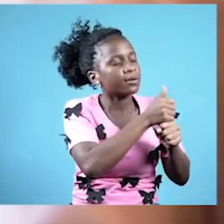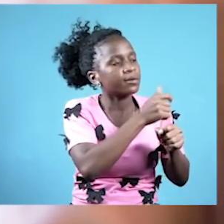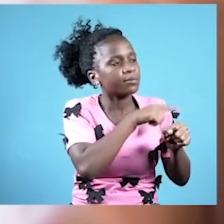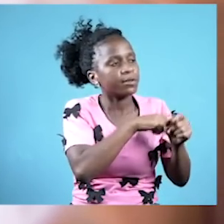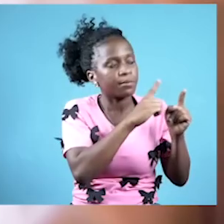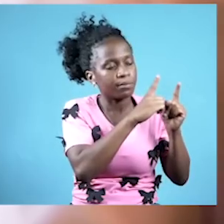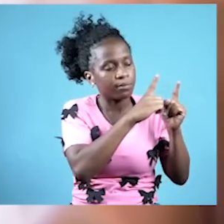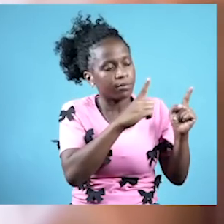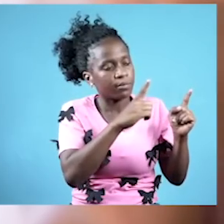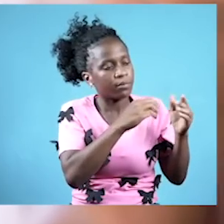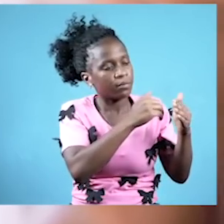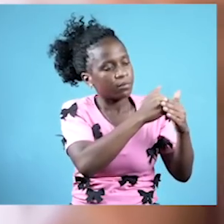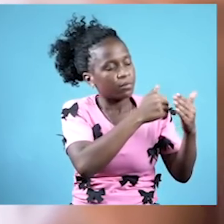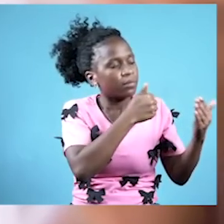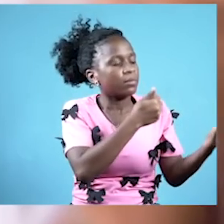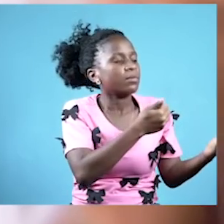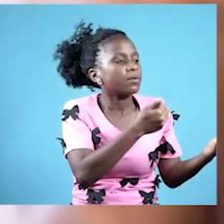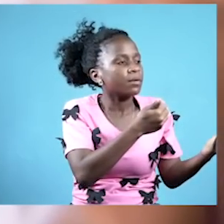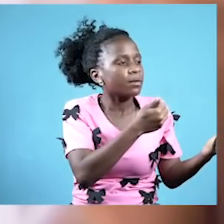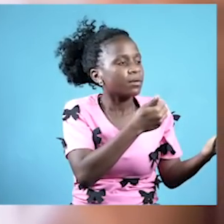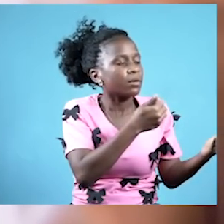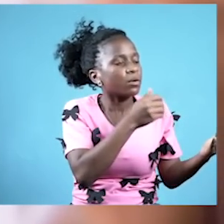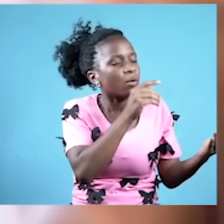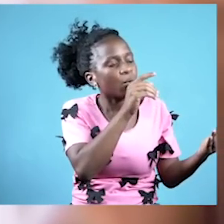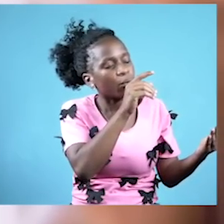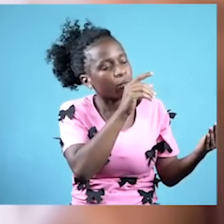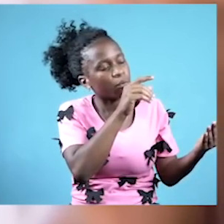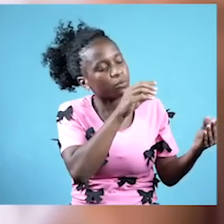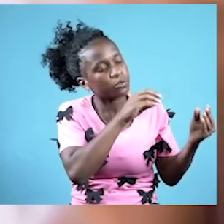kiwanda ambacho kitaiondolea serikali gharama kwenye